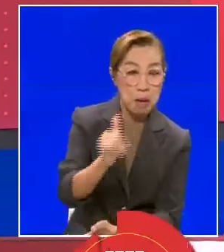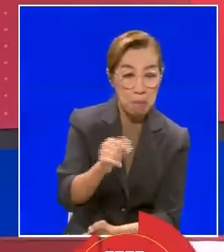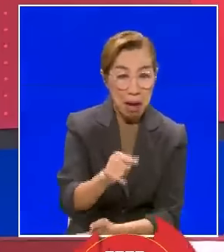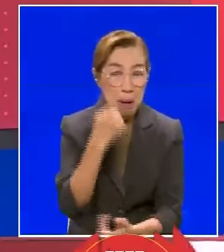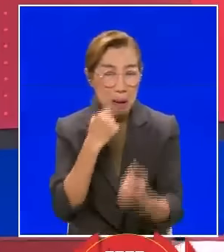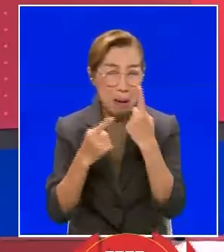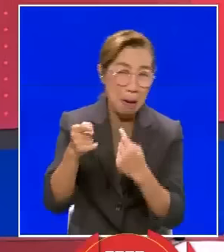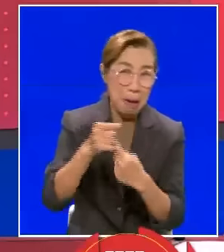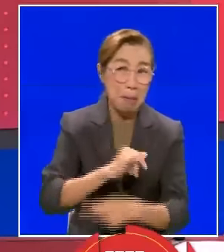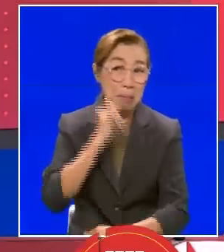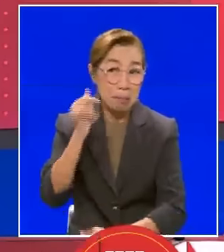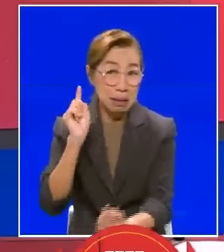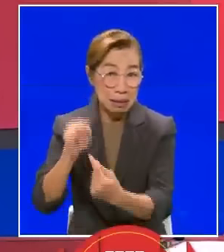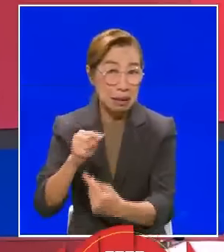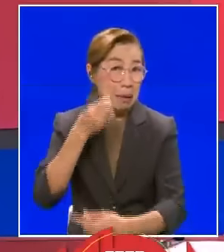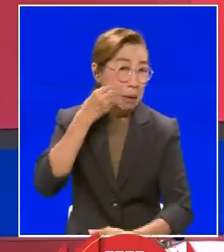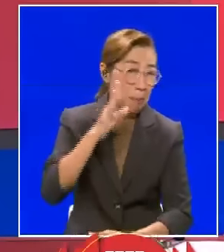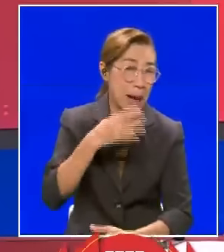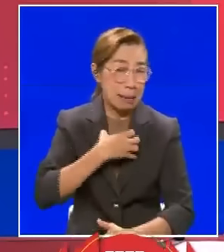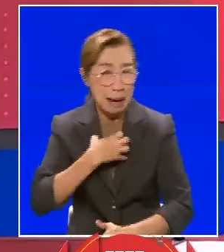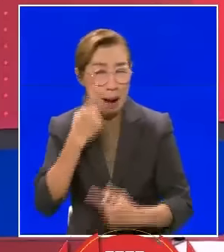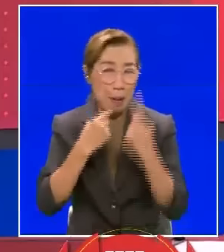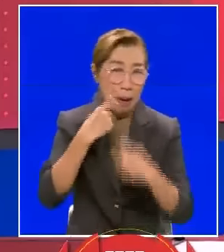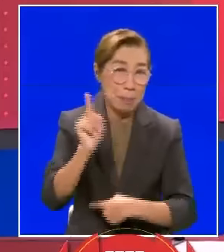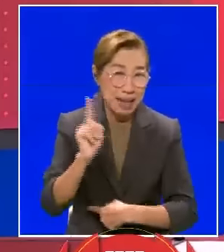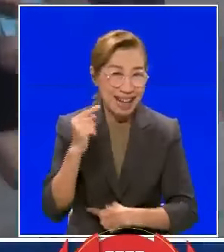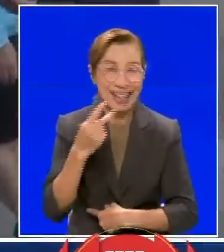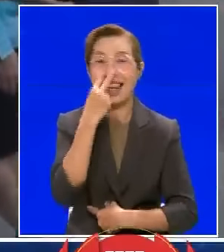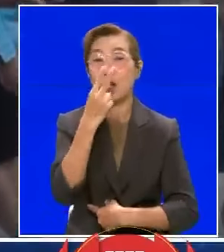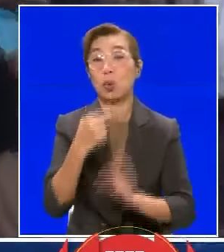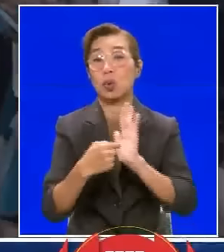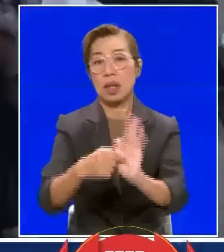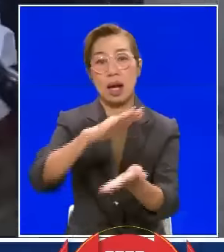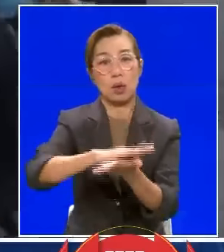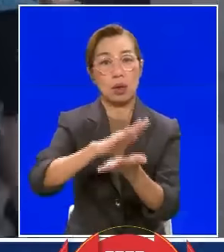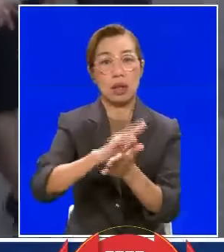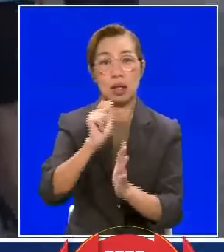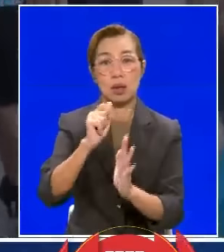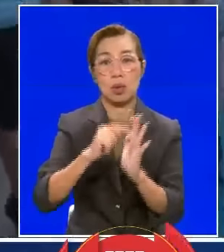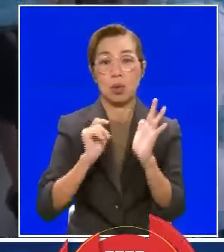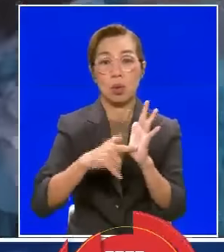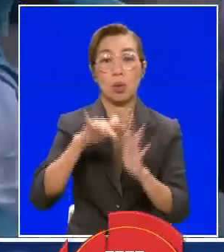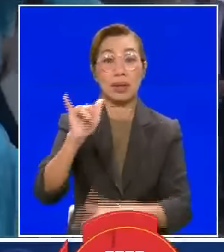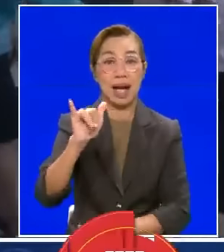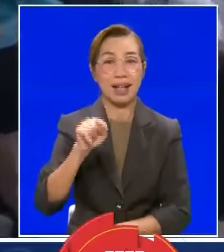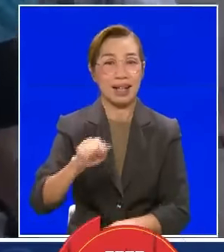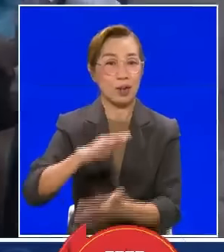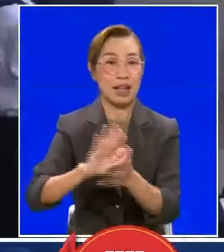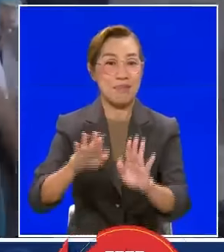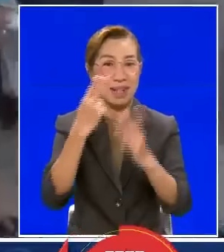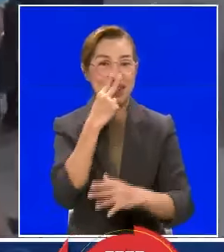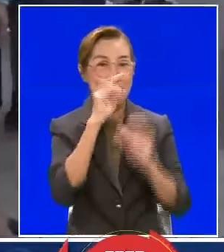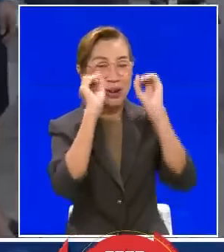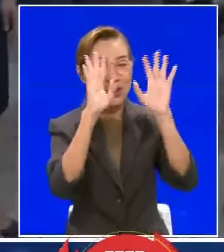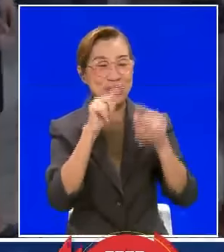ไห้อยากจะกลับบ้านหรือเปล่านะครับอันนี้พาท่านผู้ชมไปที่อุทัยธานีฮะเปิดเทอมวันแรกครูจะ น่ารักนะ